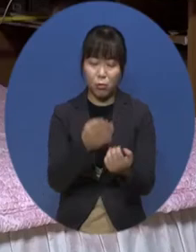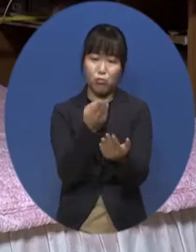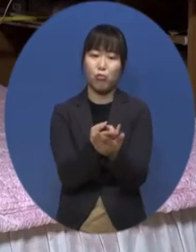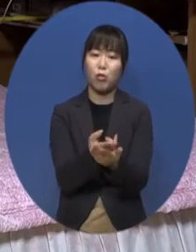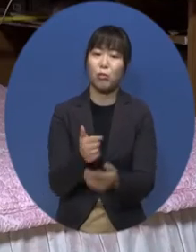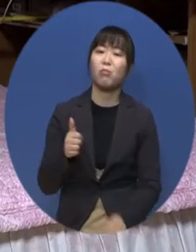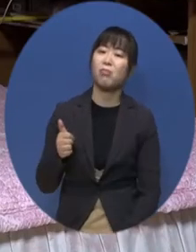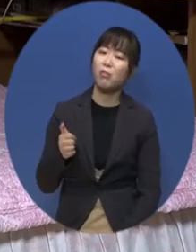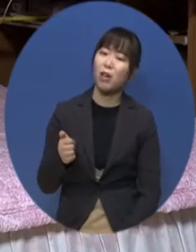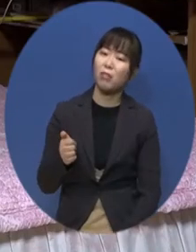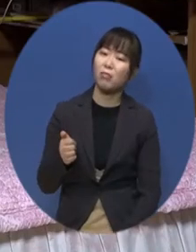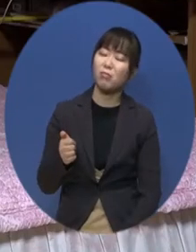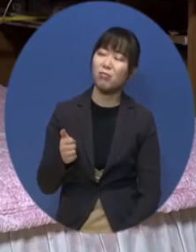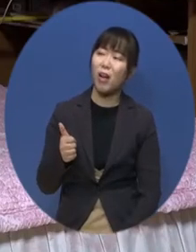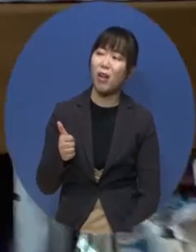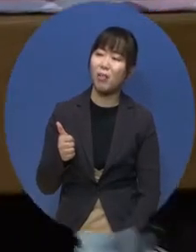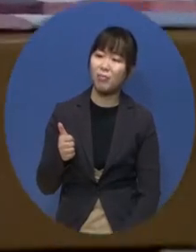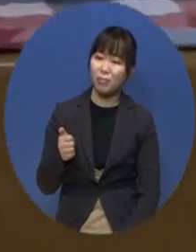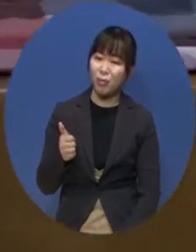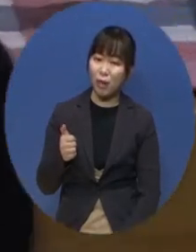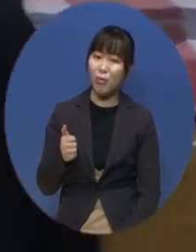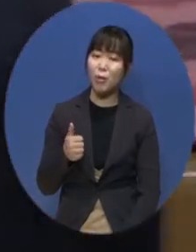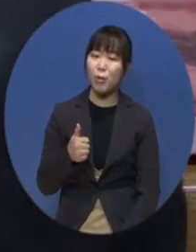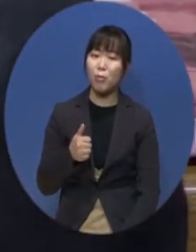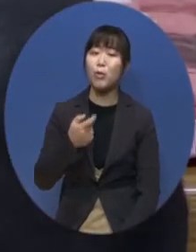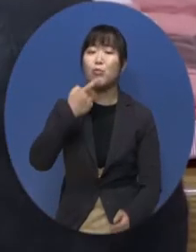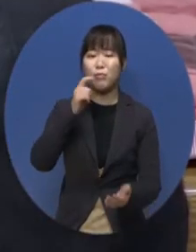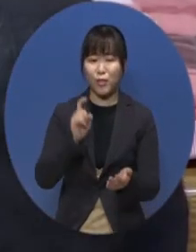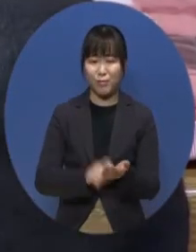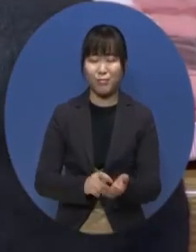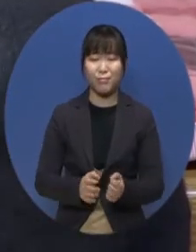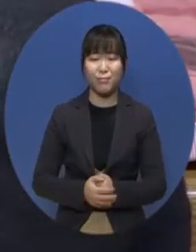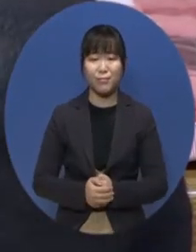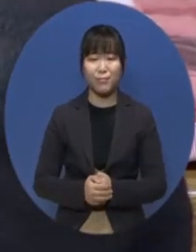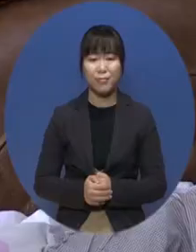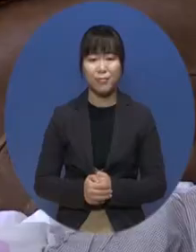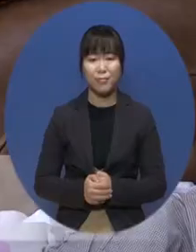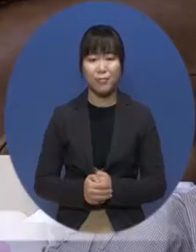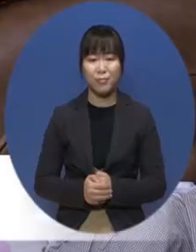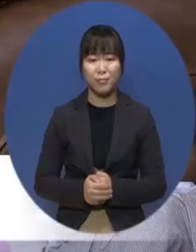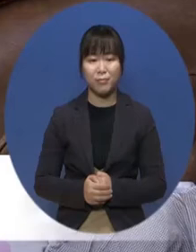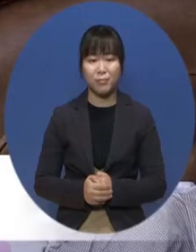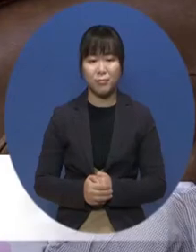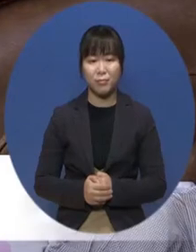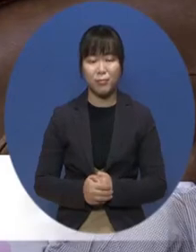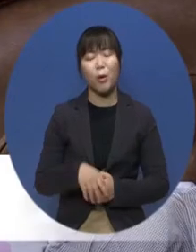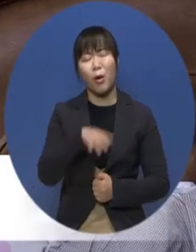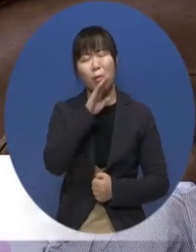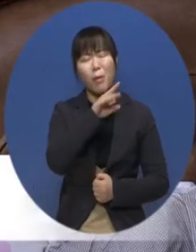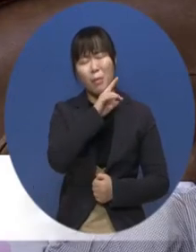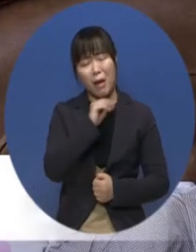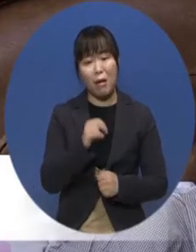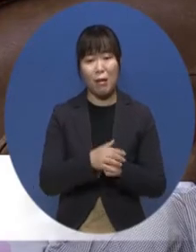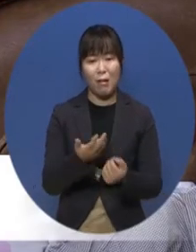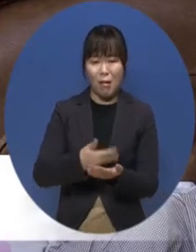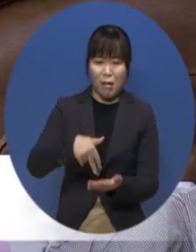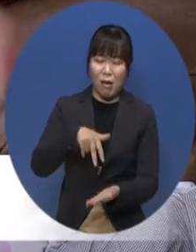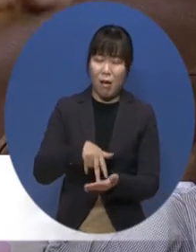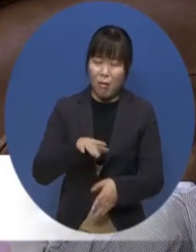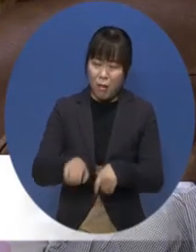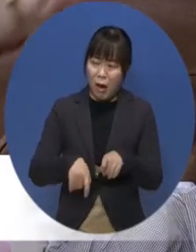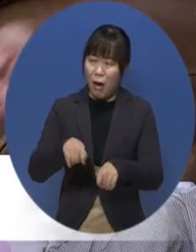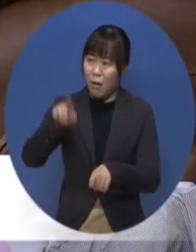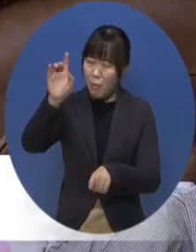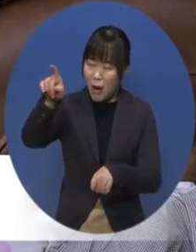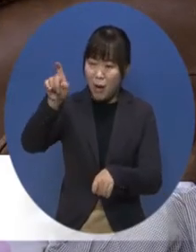누워서도 리모컨만 있으면 손쉽게 불을 켤 수 있습니다. 훨씬 편하죠. 일어나서